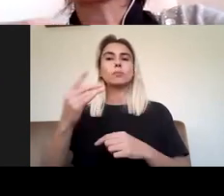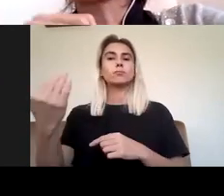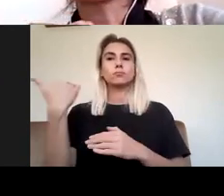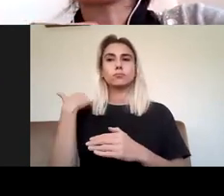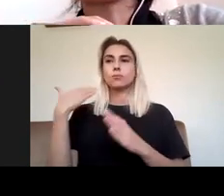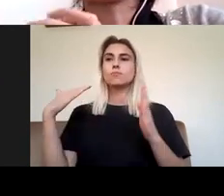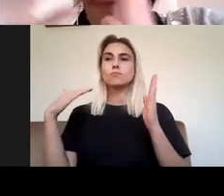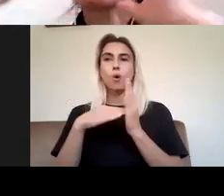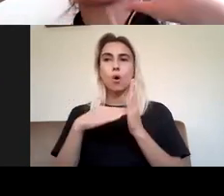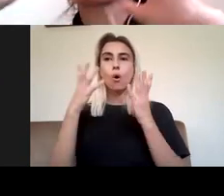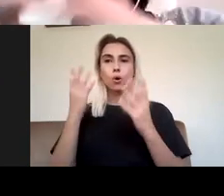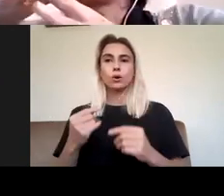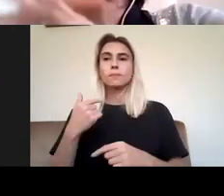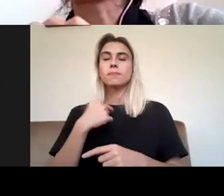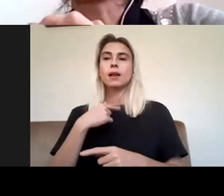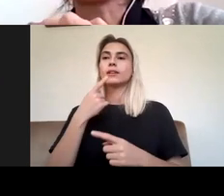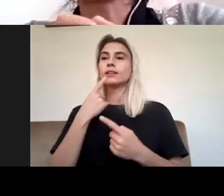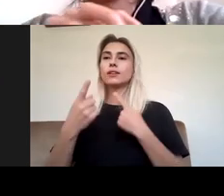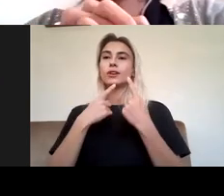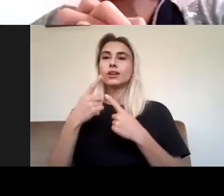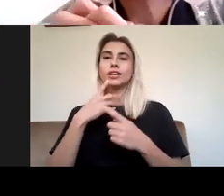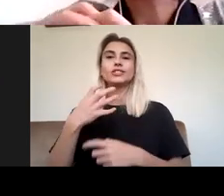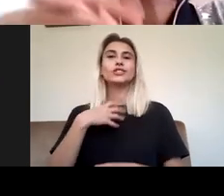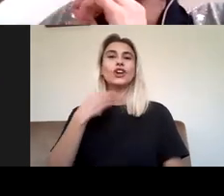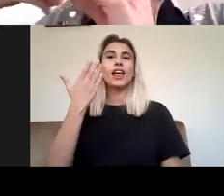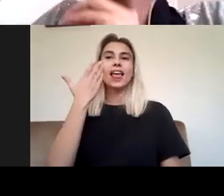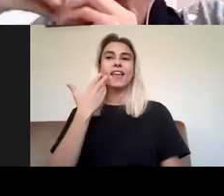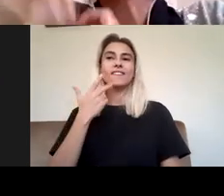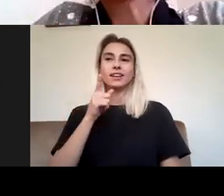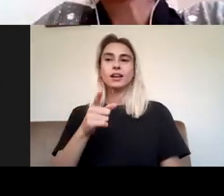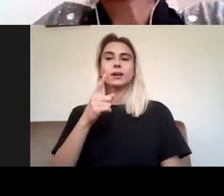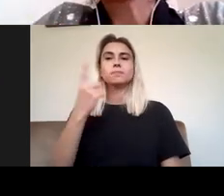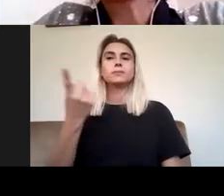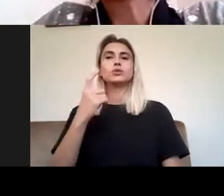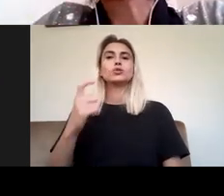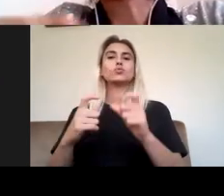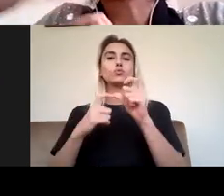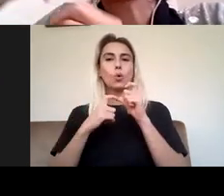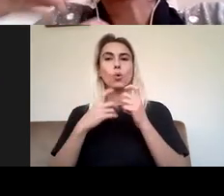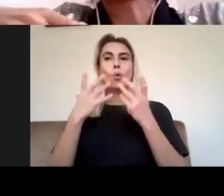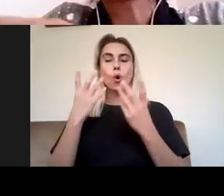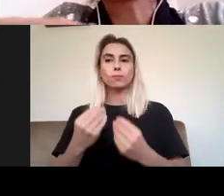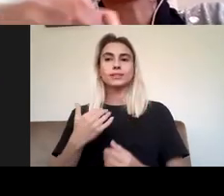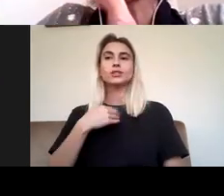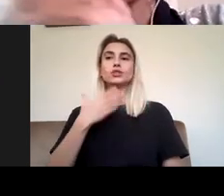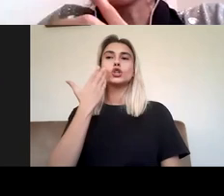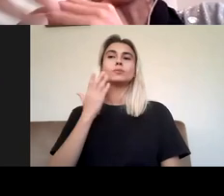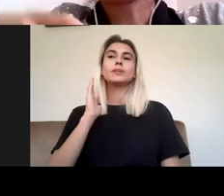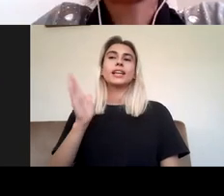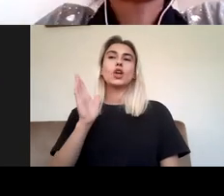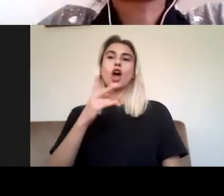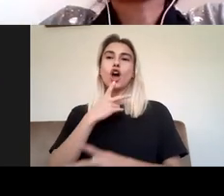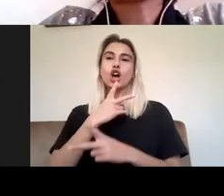vermem konusunda. Ben biraz kaptırdım. Çok da keyifli. Öyle bana böyle sorularla geliniyor olması da çok hoşuma gidiyor tabii.